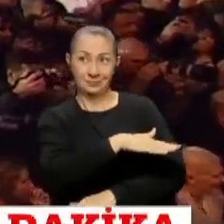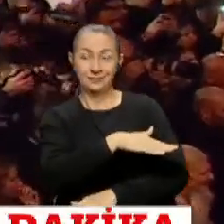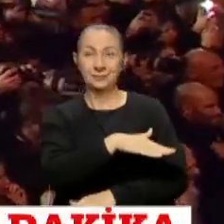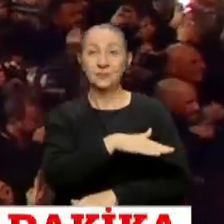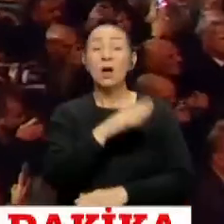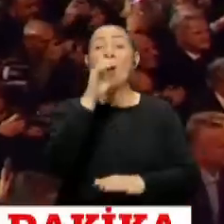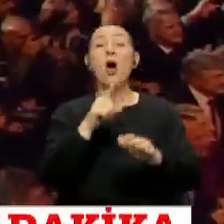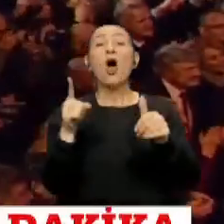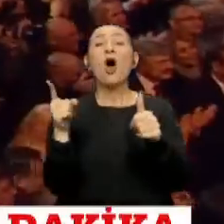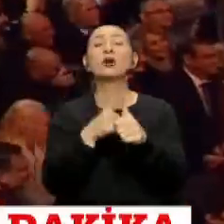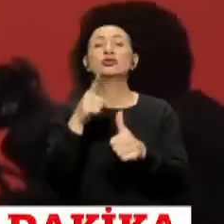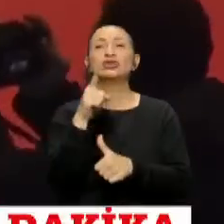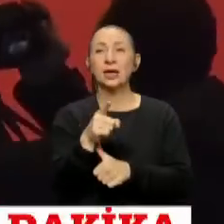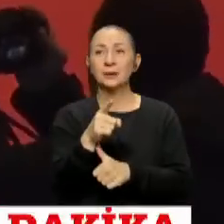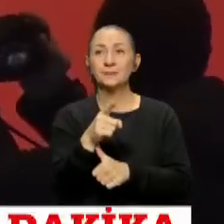Kaybolma.